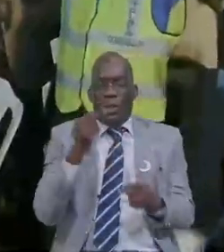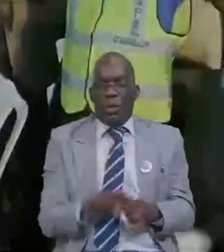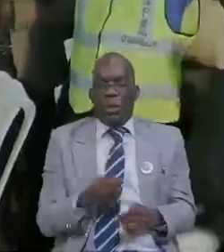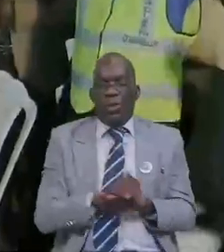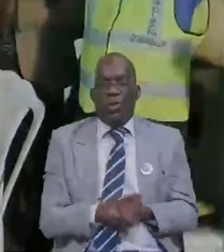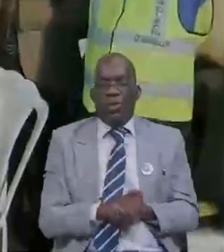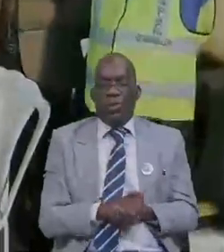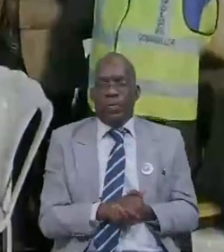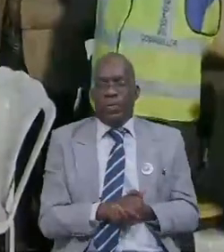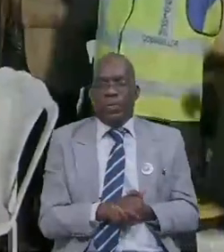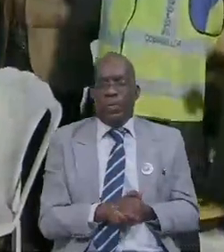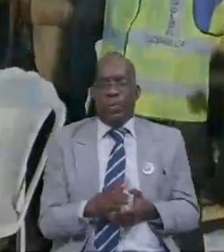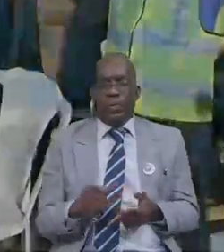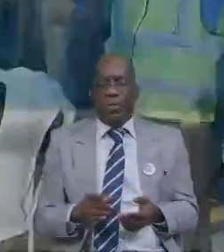Jésus.